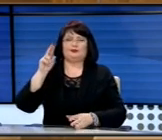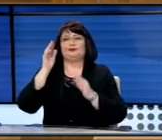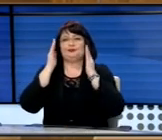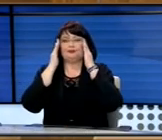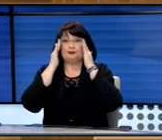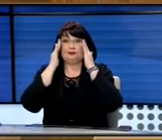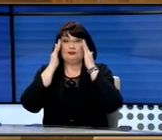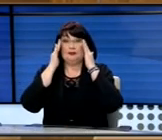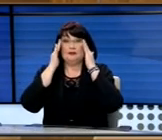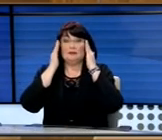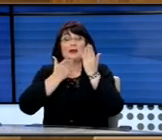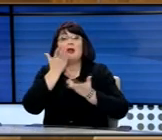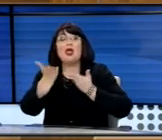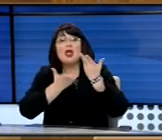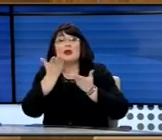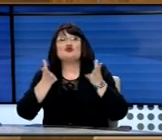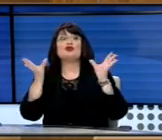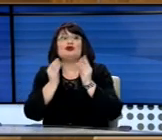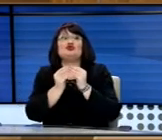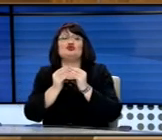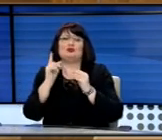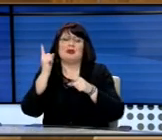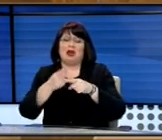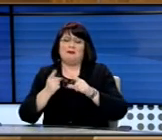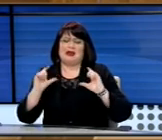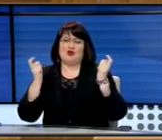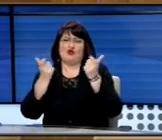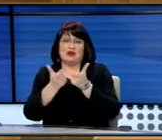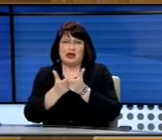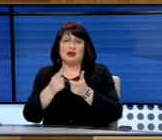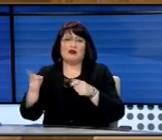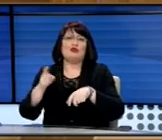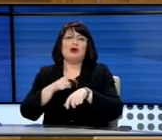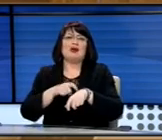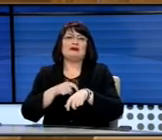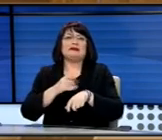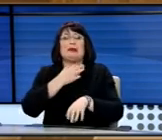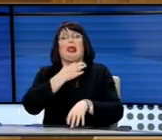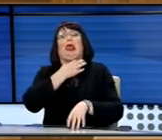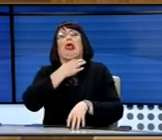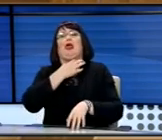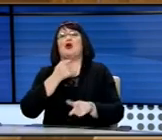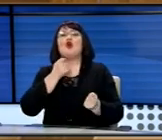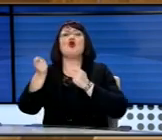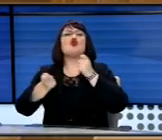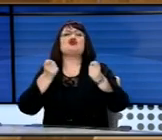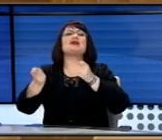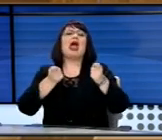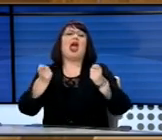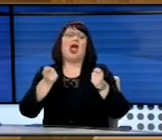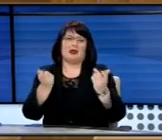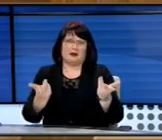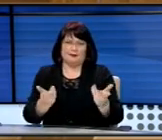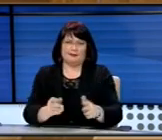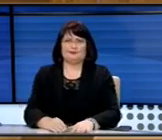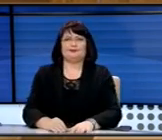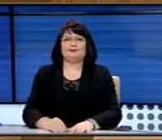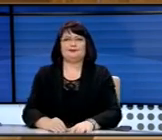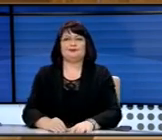των δαπανών για την εργατική λαϊκή οικογένεια που ήδη είναι υπερχρεωμένη. Η